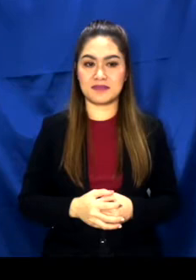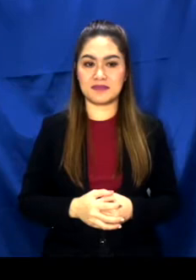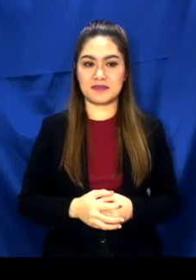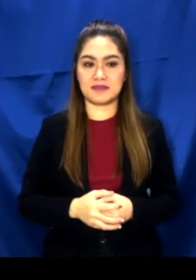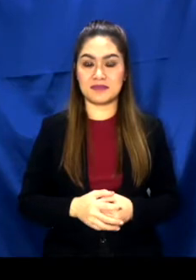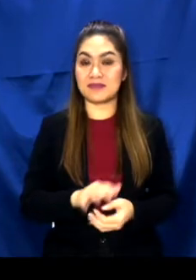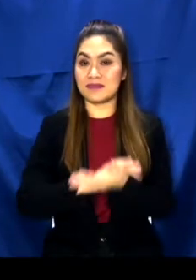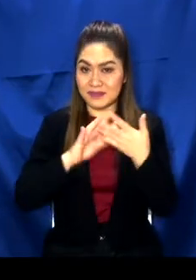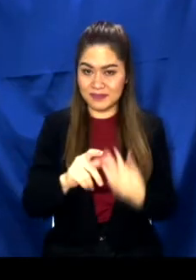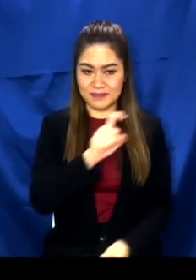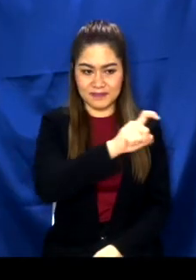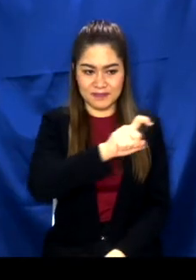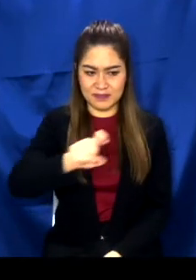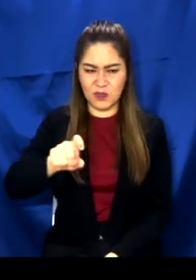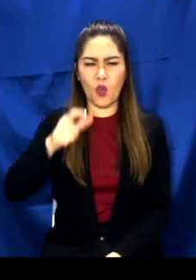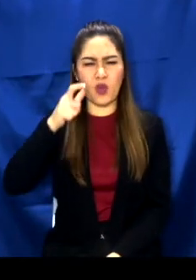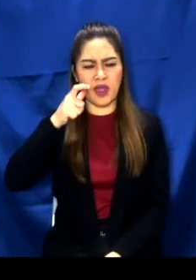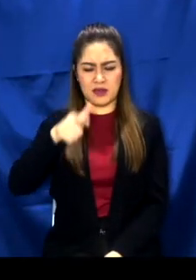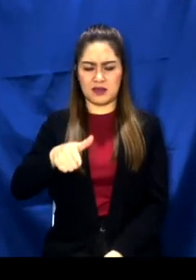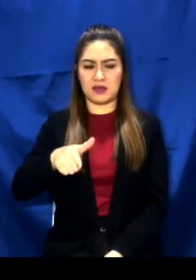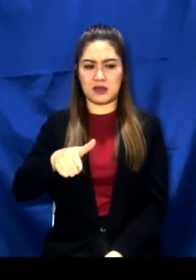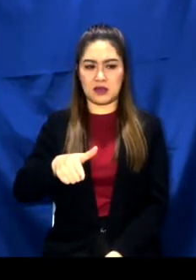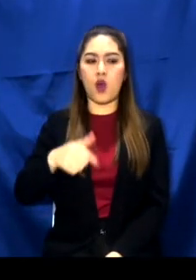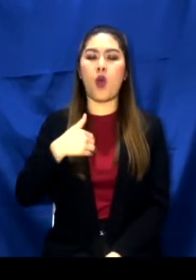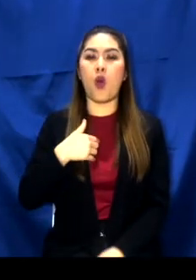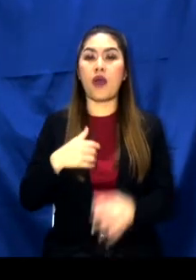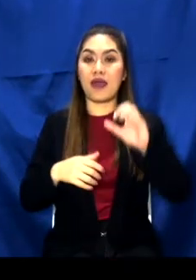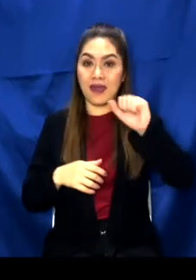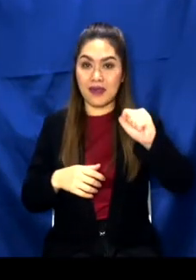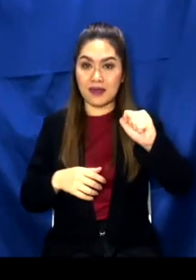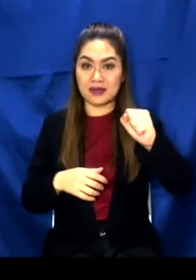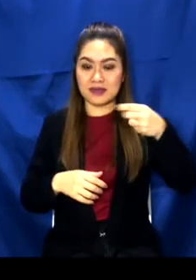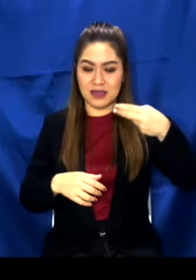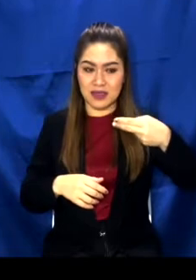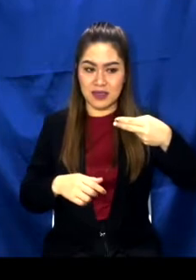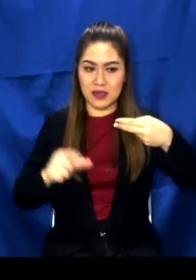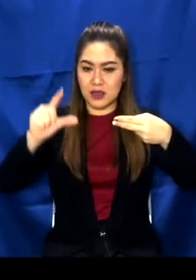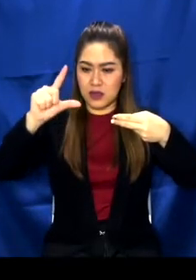พอจับลากมาปุ๊บนะคะพอมันใหญ่กว่างานเนี่ยเราก็กดชิปเพื่อจะย่อมันลง